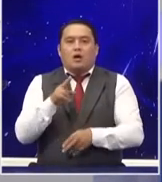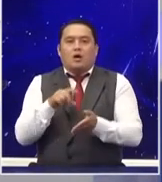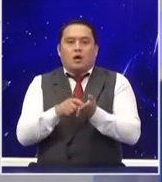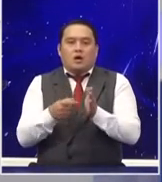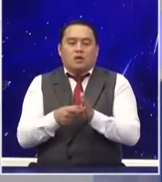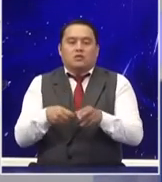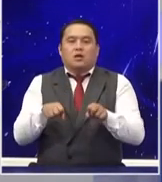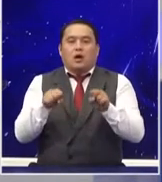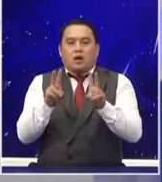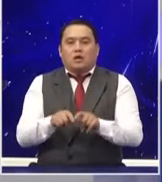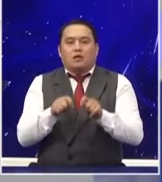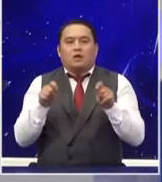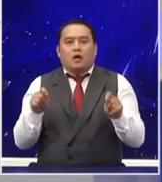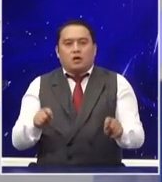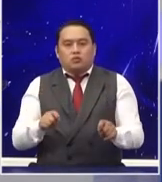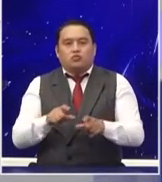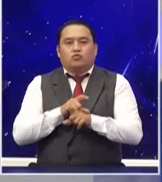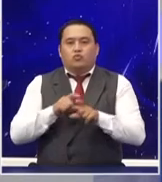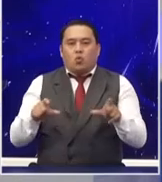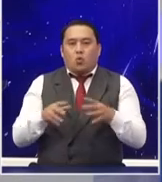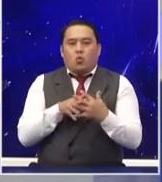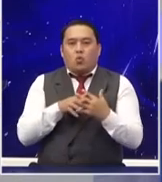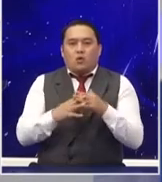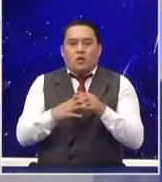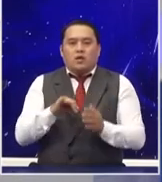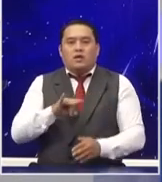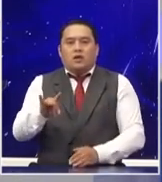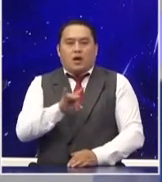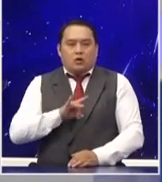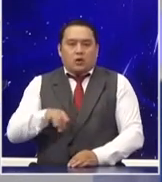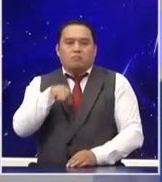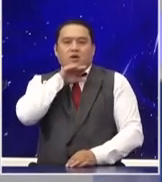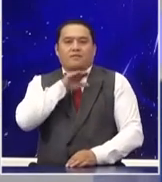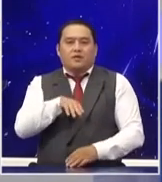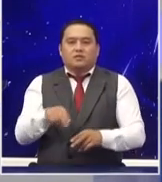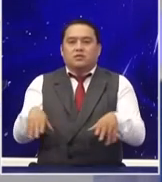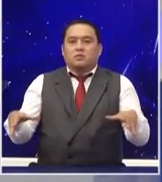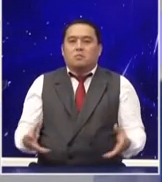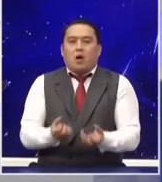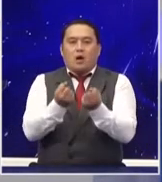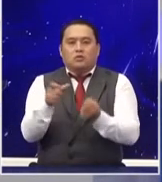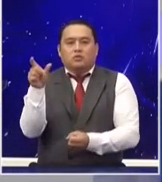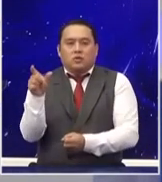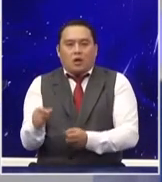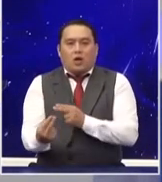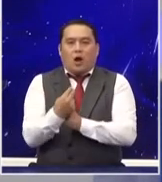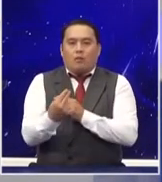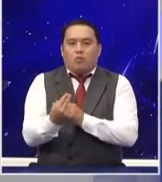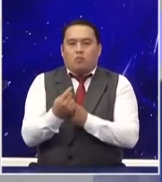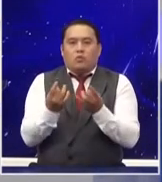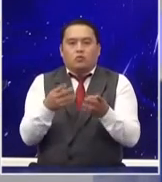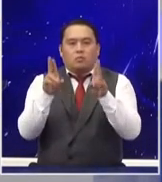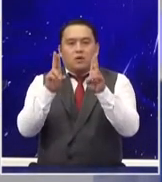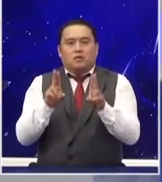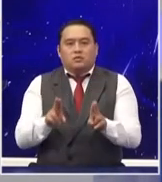юных спасателей открылся на базе одной из школ села Утиден-Батыр Илийского района. Профессиональные спасатели обучат школьников азам